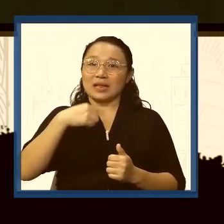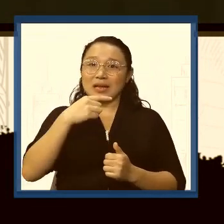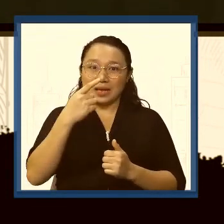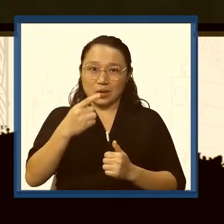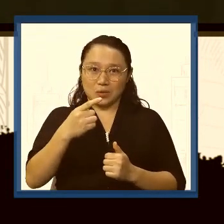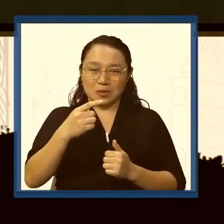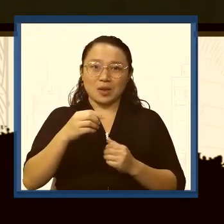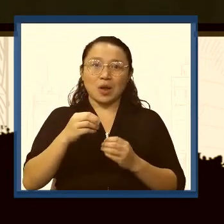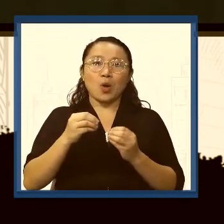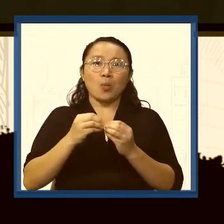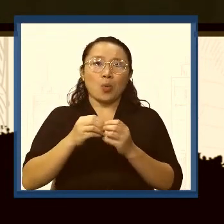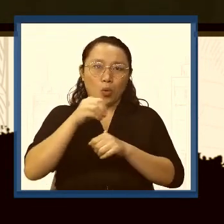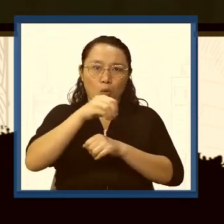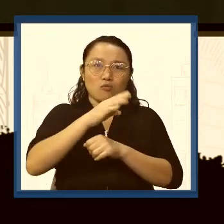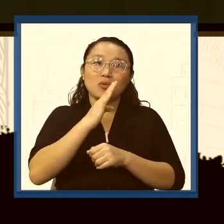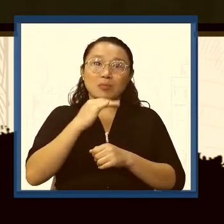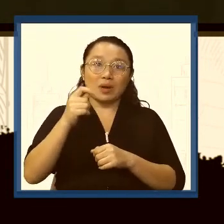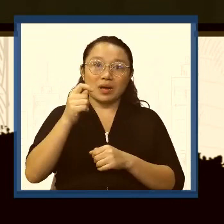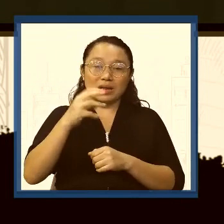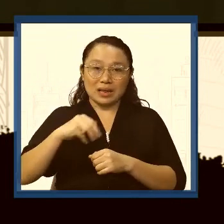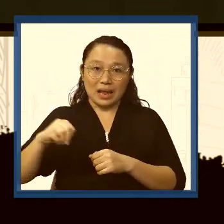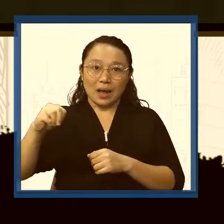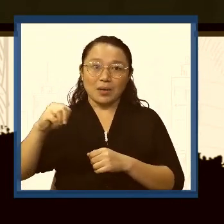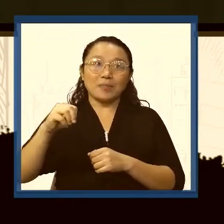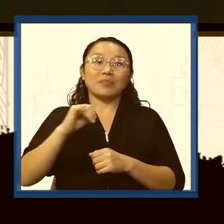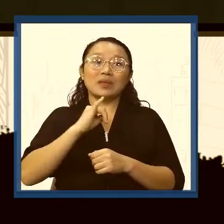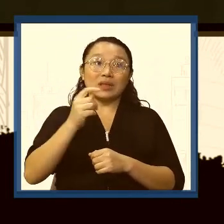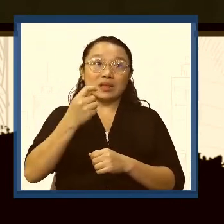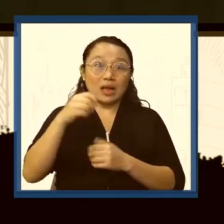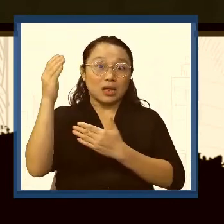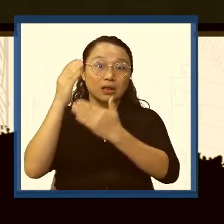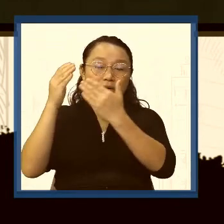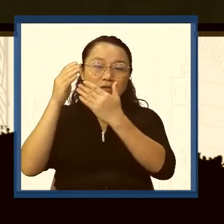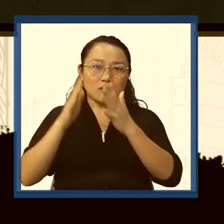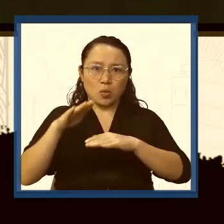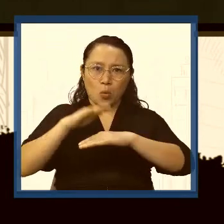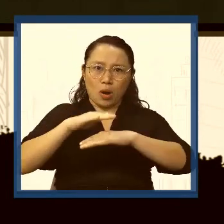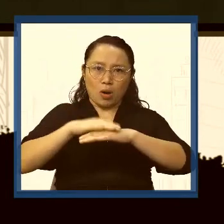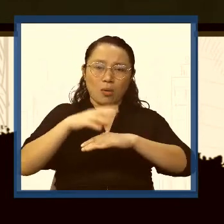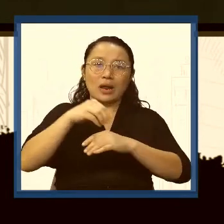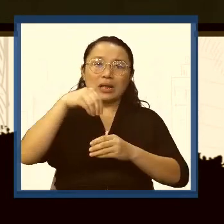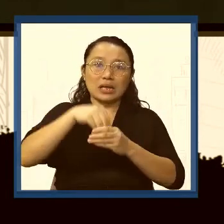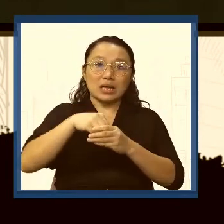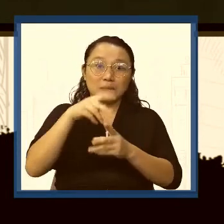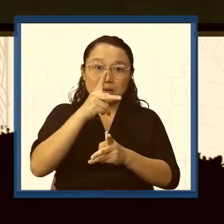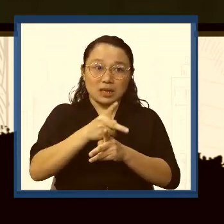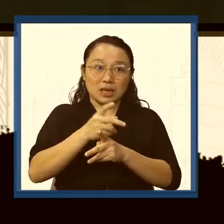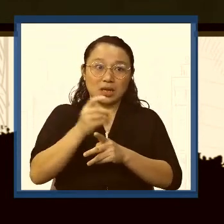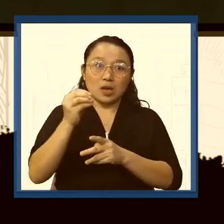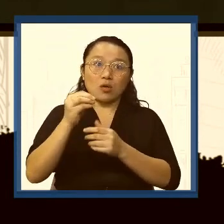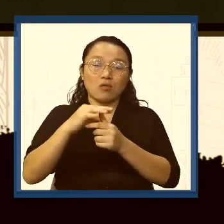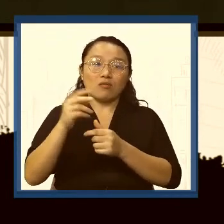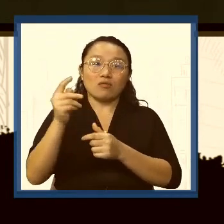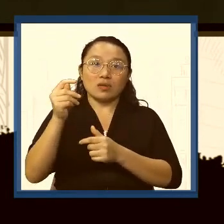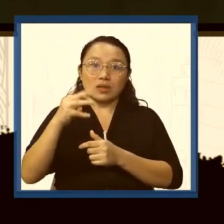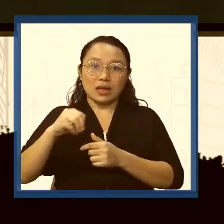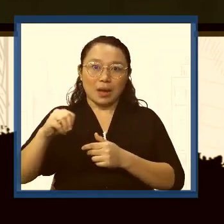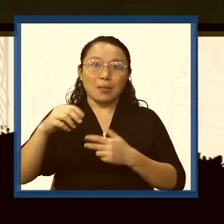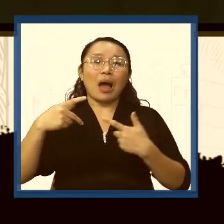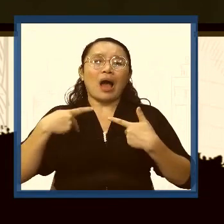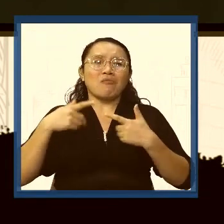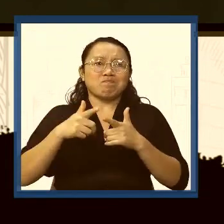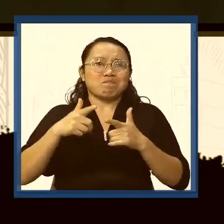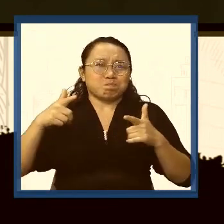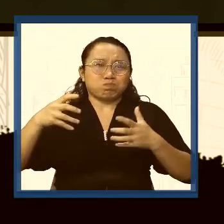magkaisunan. Moreover, them is the servant warned, and in keeping of them there is great